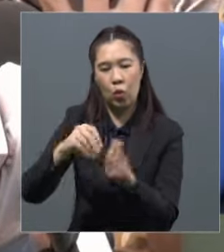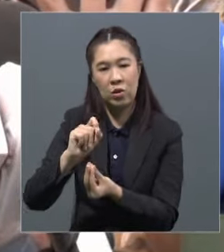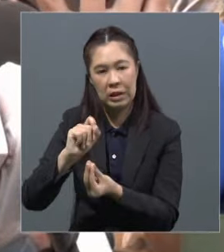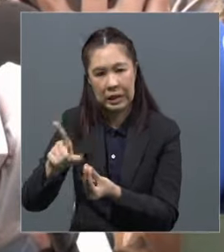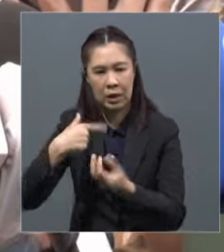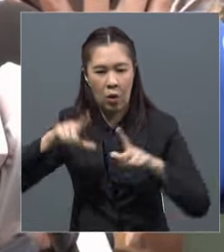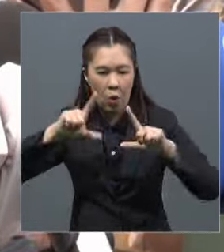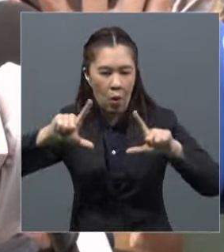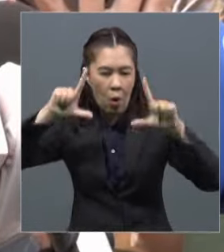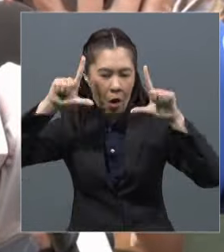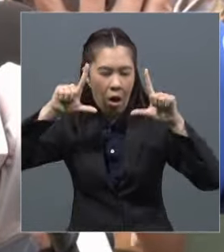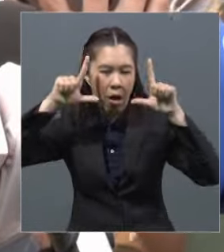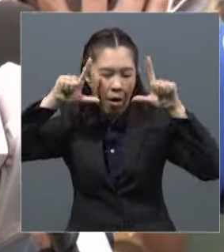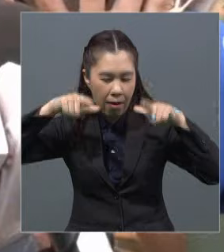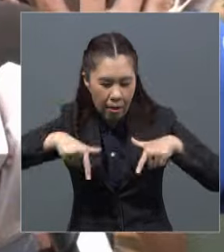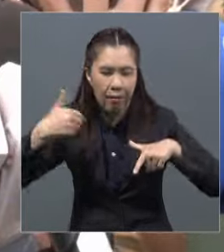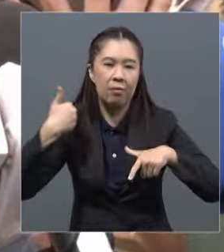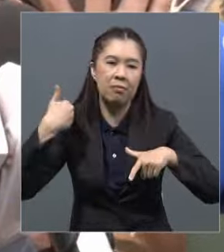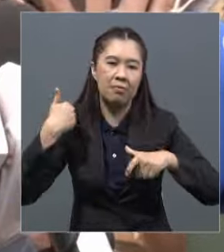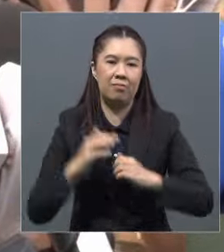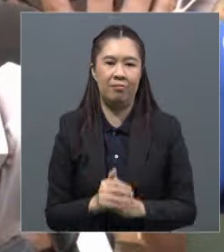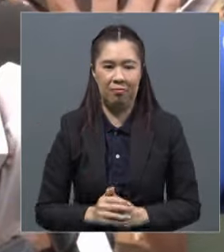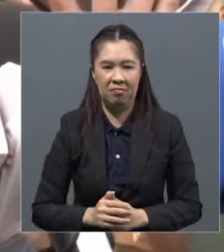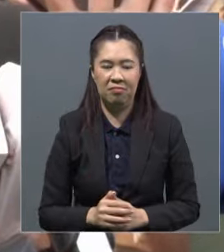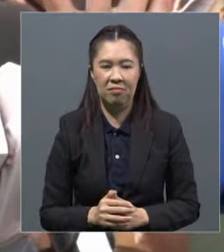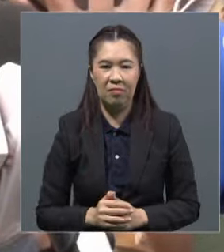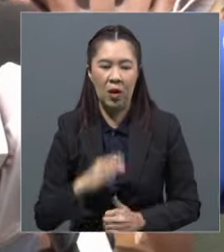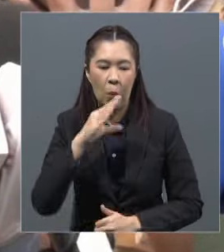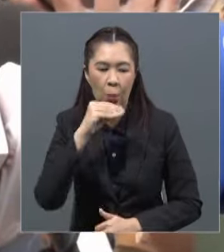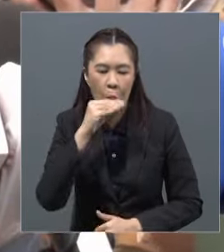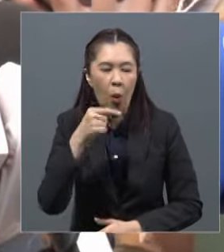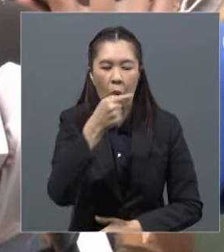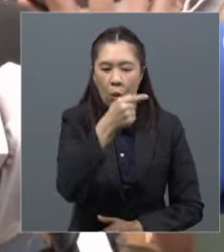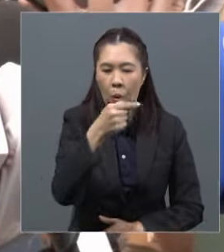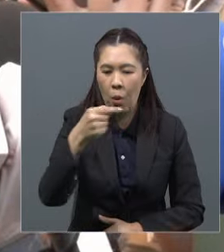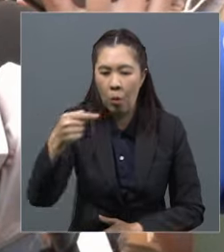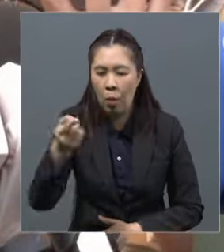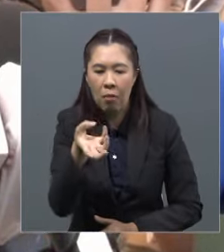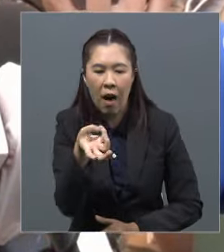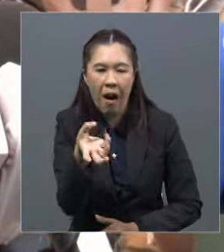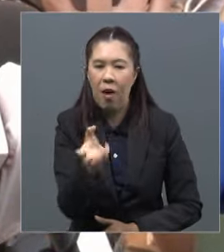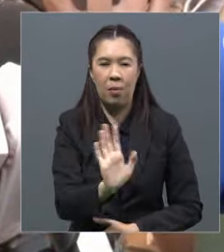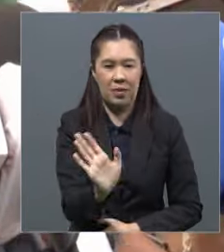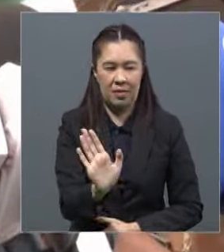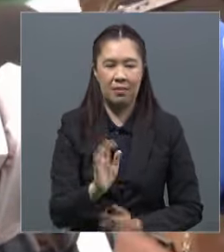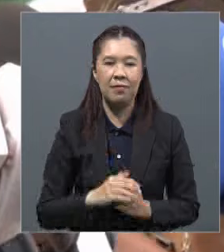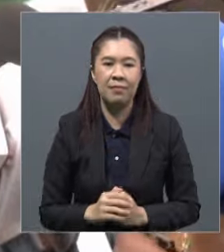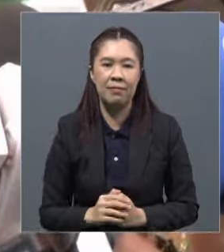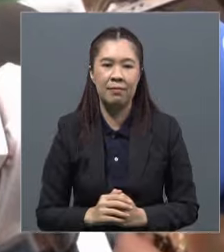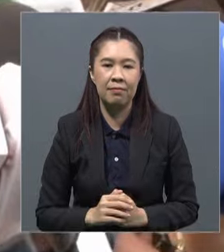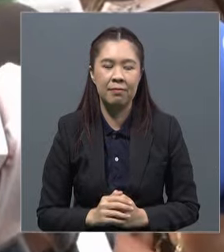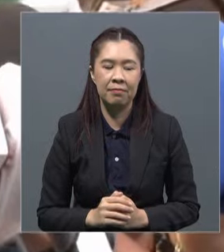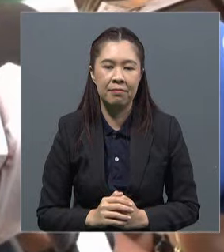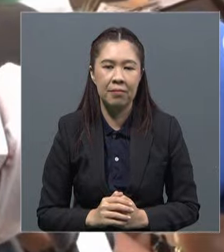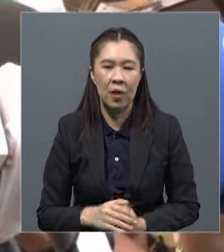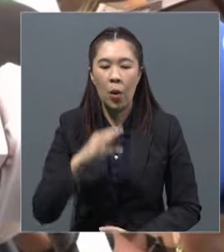น่าเชื่อถือของประเทศไทยนะครับไม่อยากให้คุณด้อยค่าข้าวต่างๆเหล่านี้และผมพร้อมพิสูจน์ความจริงอยู่แล้วแล้วที่ออกมาพูดเ